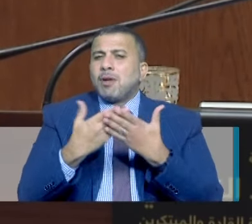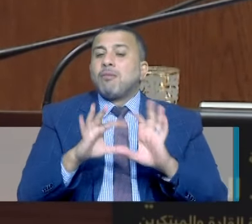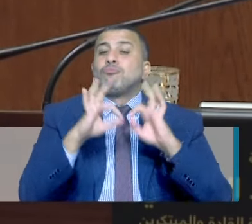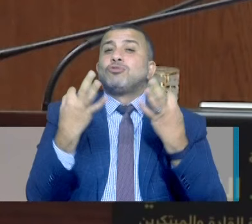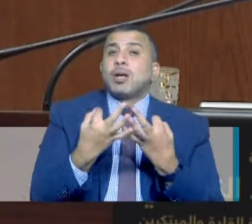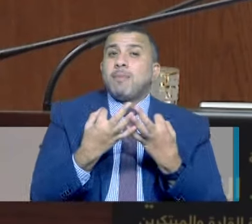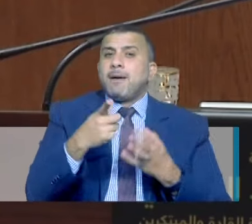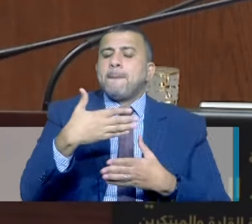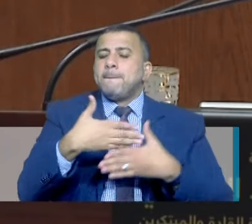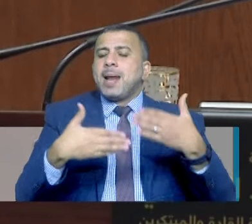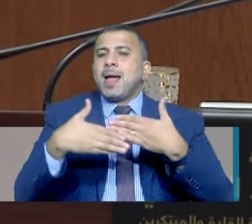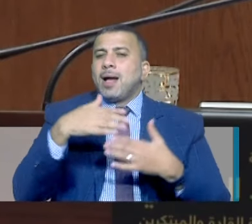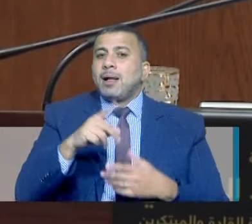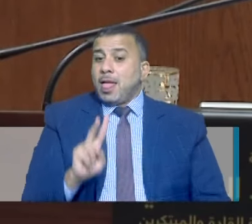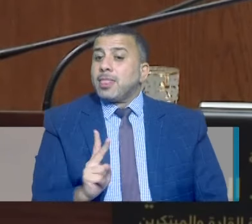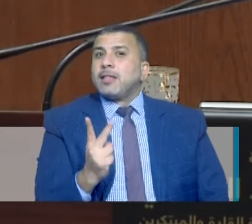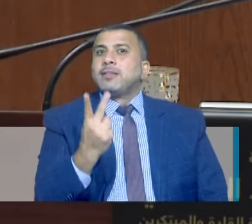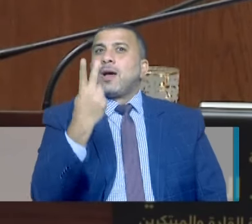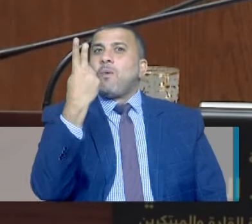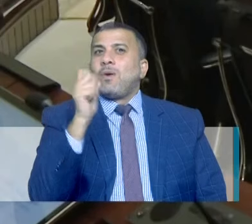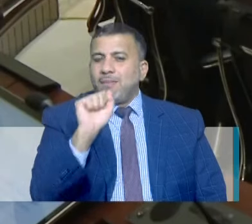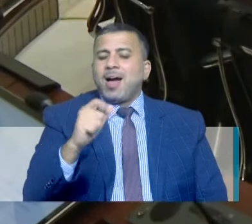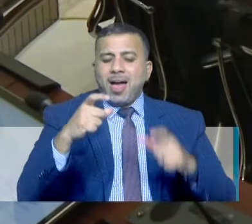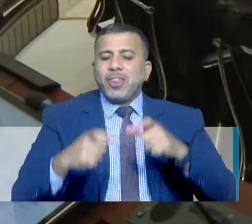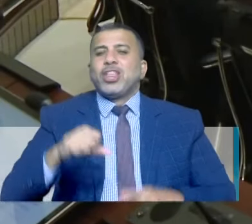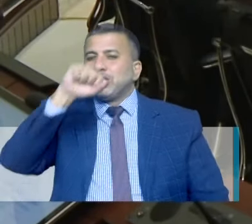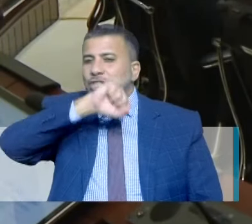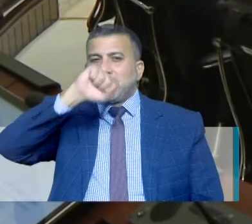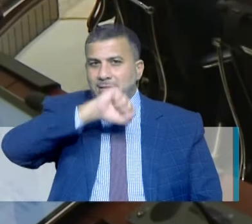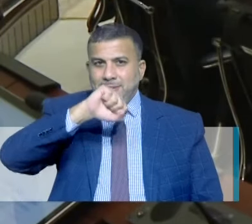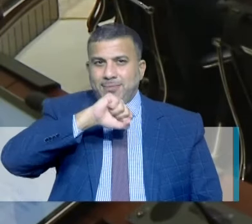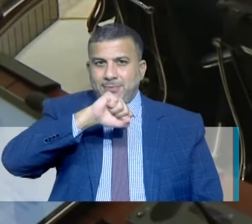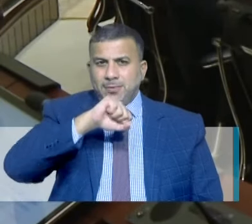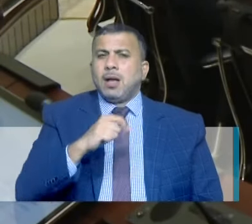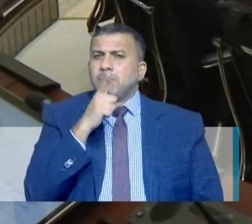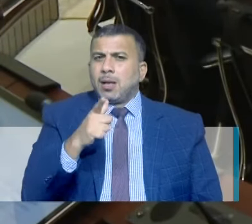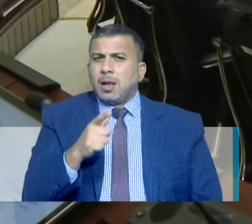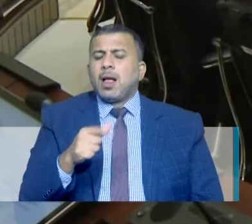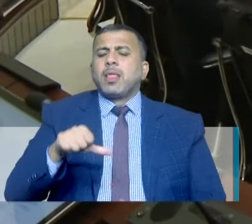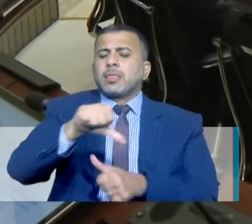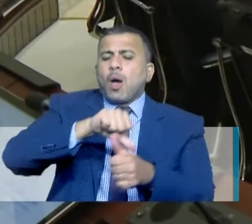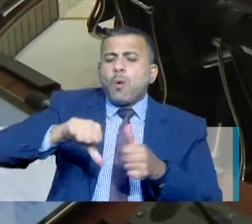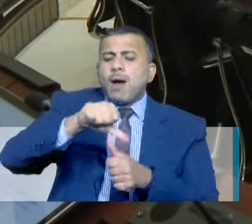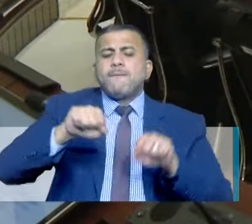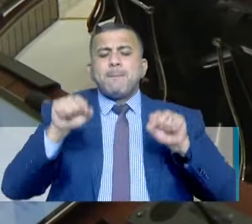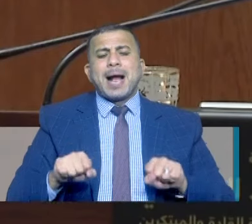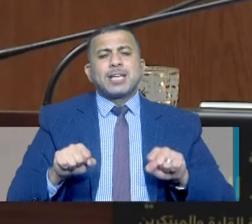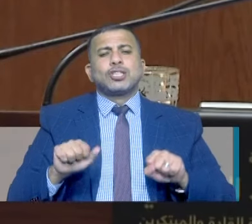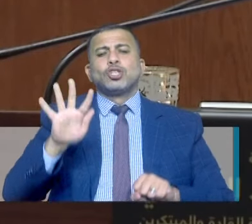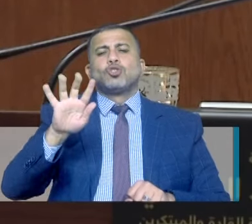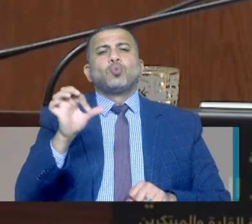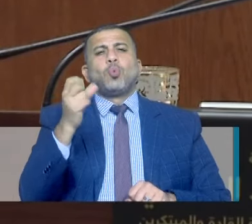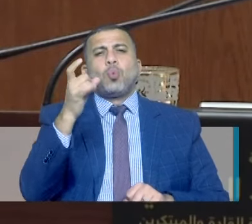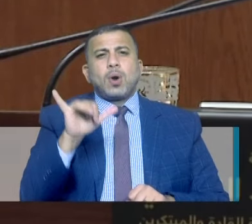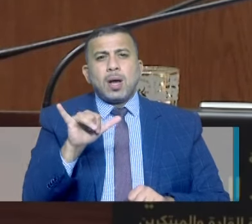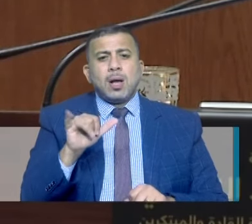والمشاركة في بناء مسيرة التطور في هذه الإمارة. تبنت كل دورة من مجالس الشورى في الشارقة